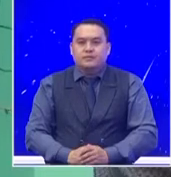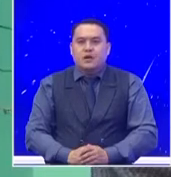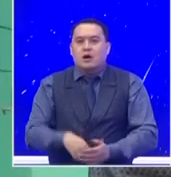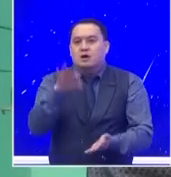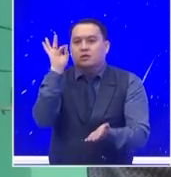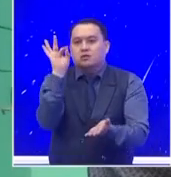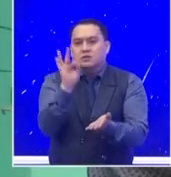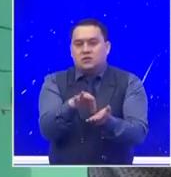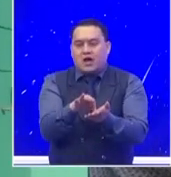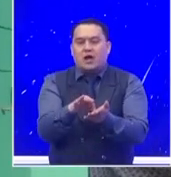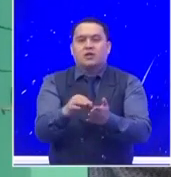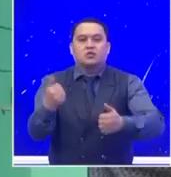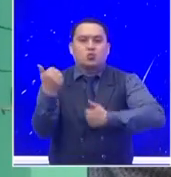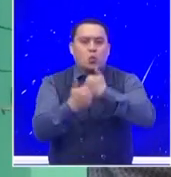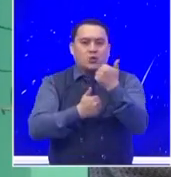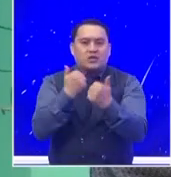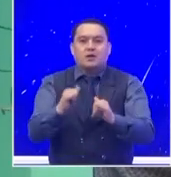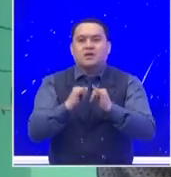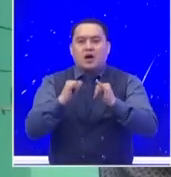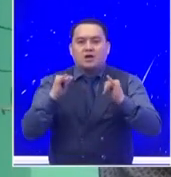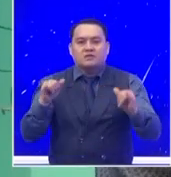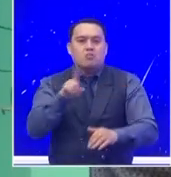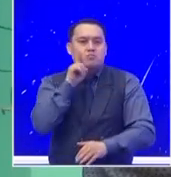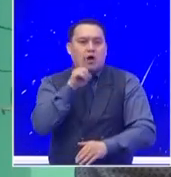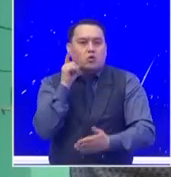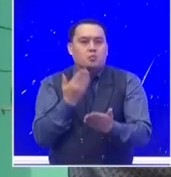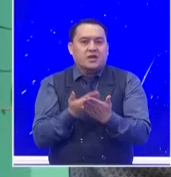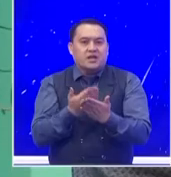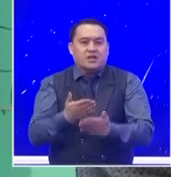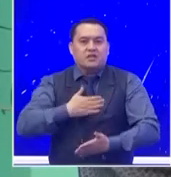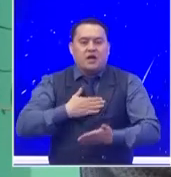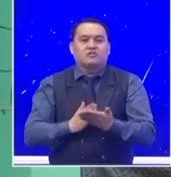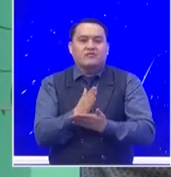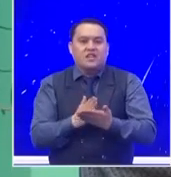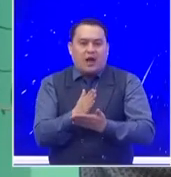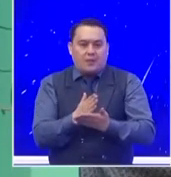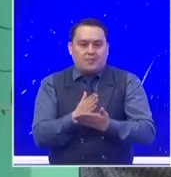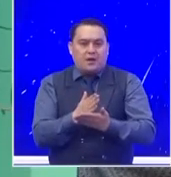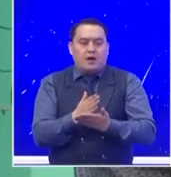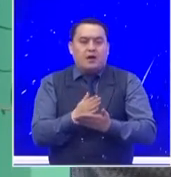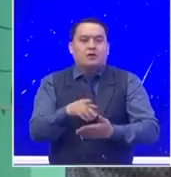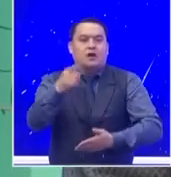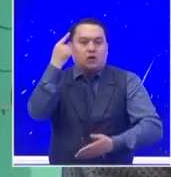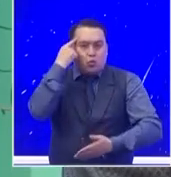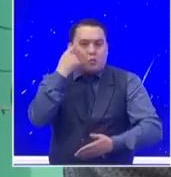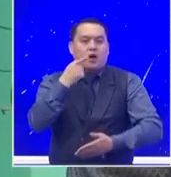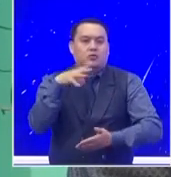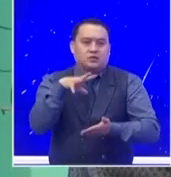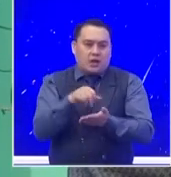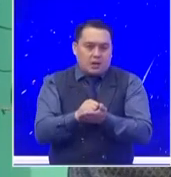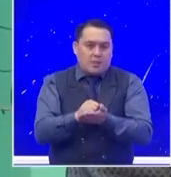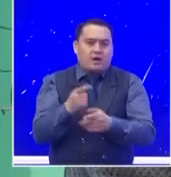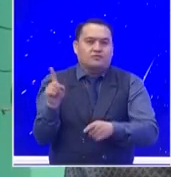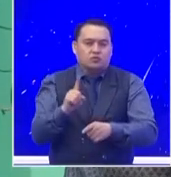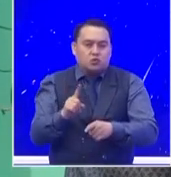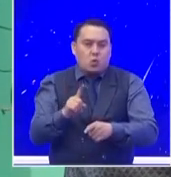Цель этого турнира – развитие спорта в районе, чтобы молодежь брала пример с нас, ветеранов спорта. Надеюсь, подрастающее поколение будет заниматься спортом,